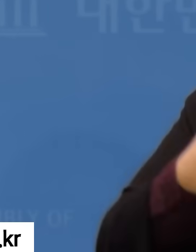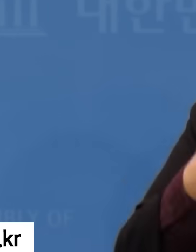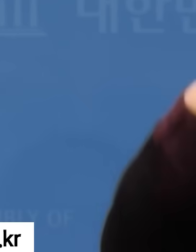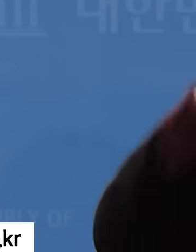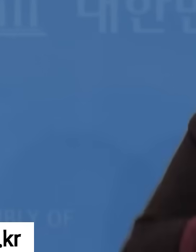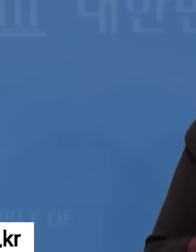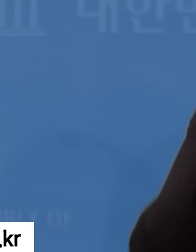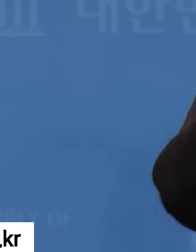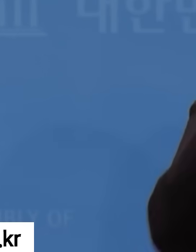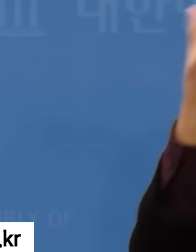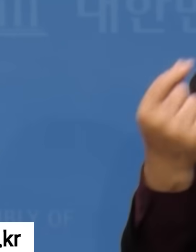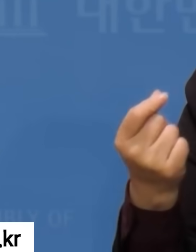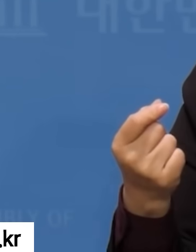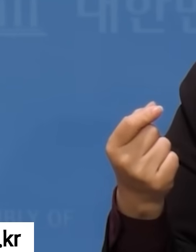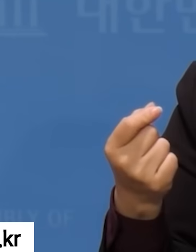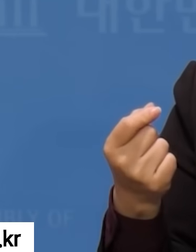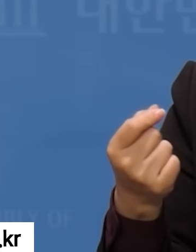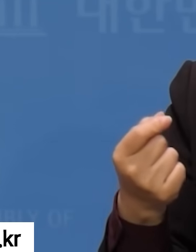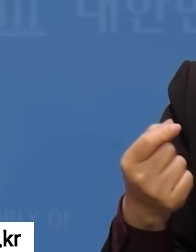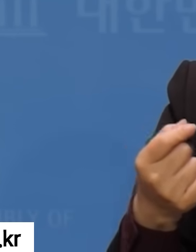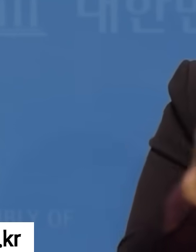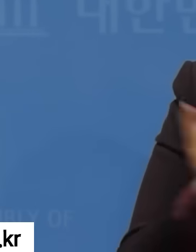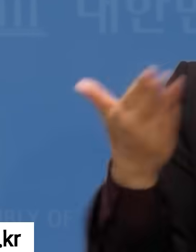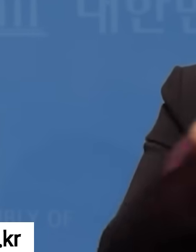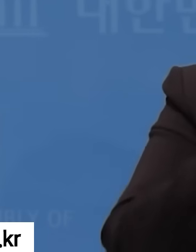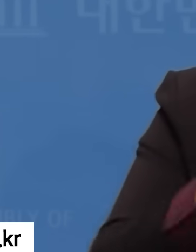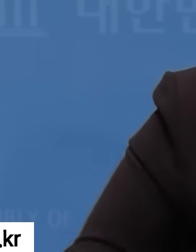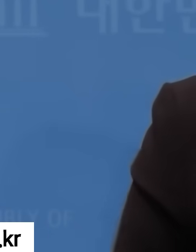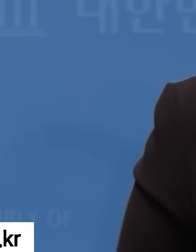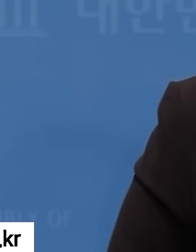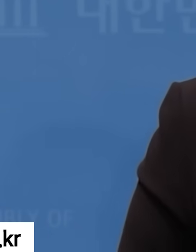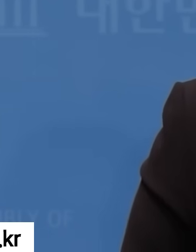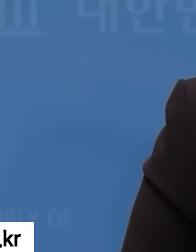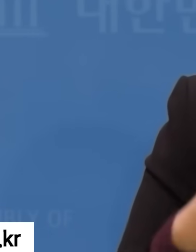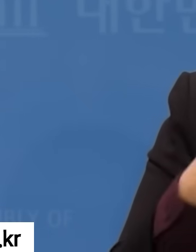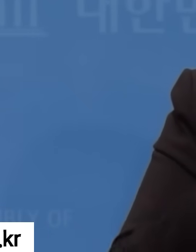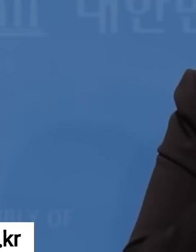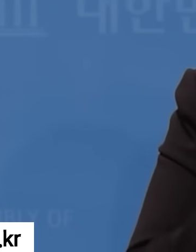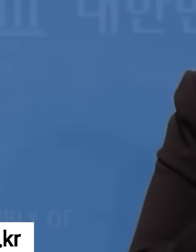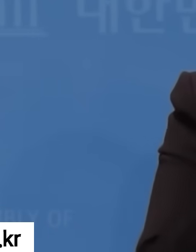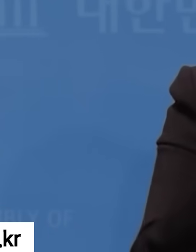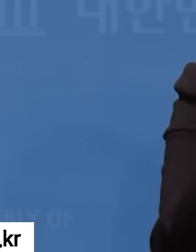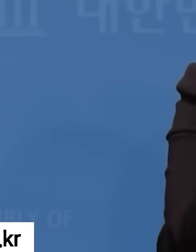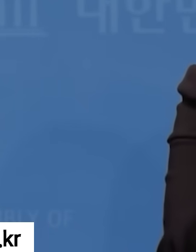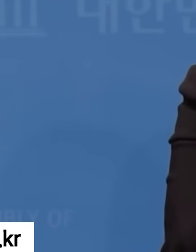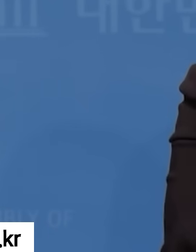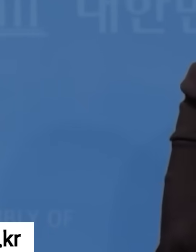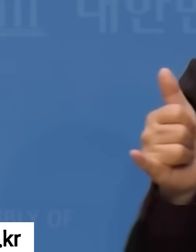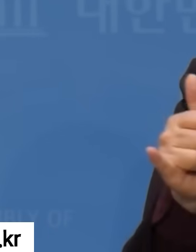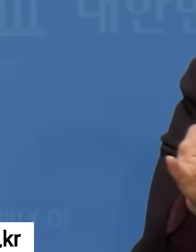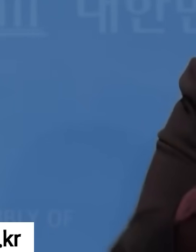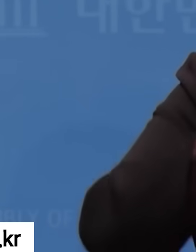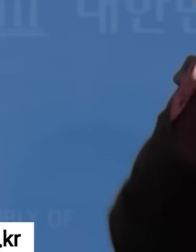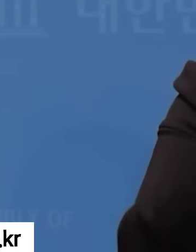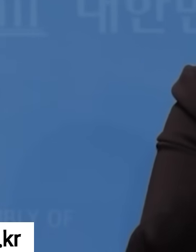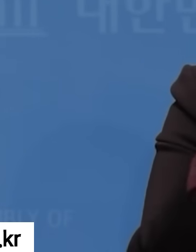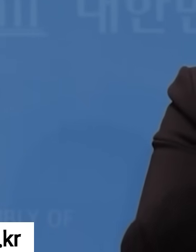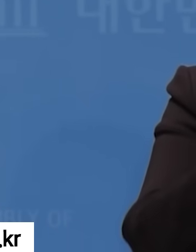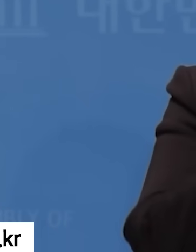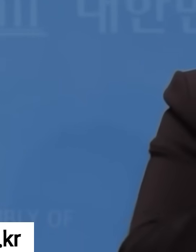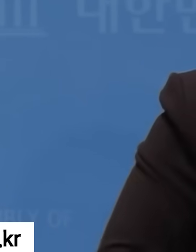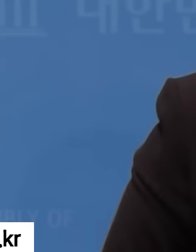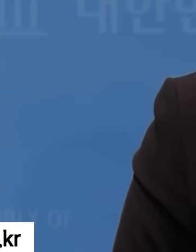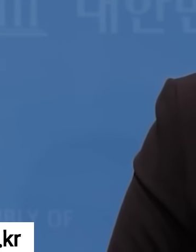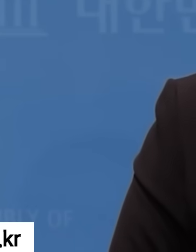동네에 있었지라는 국회의원이었으면 좋겠습니다. 저는 그런 국회의원이 되고